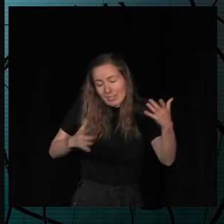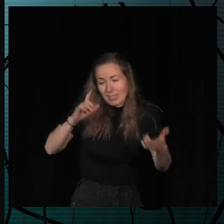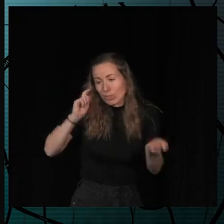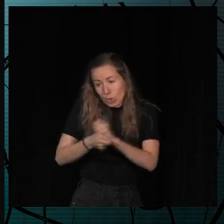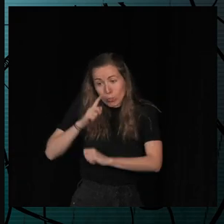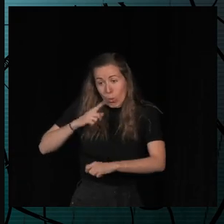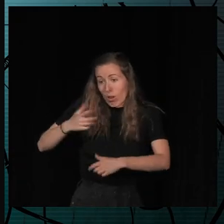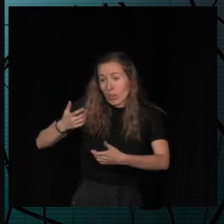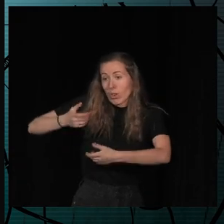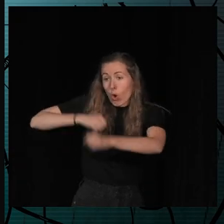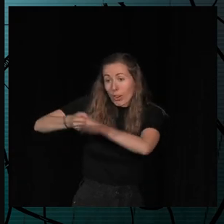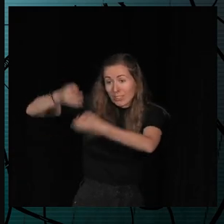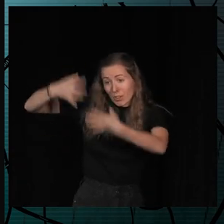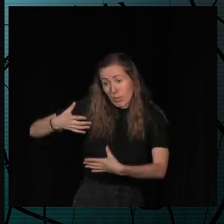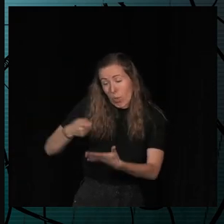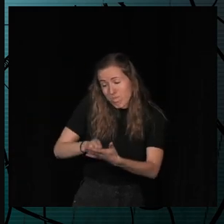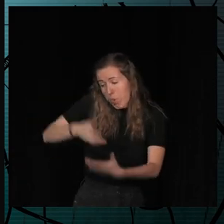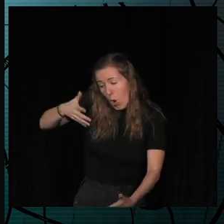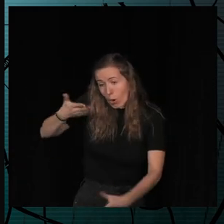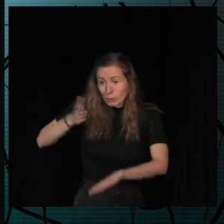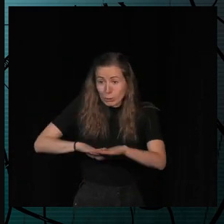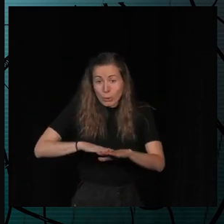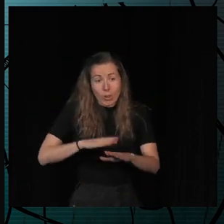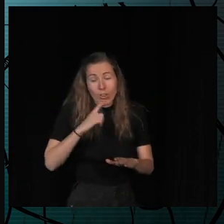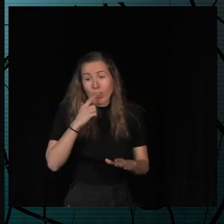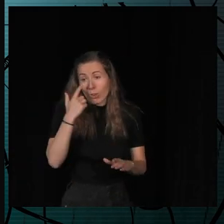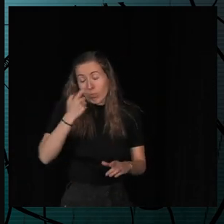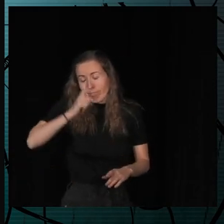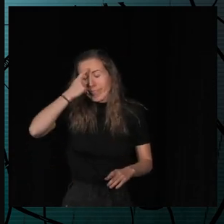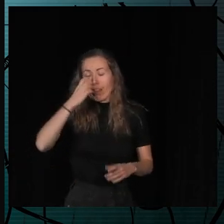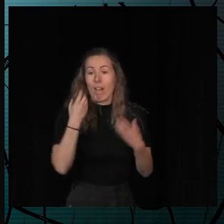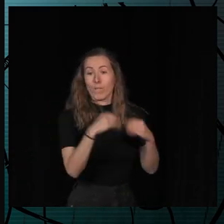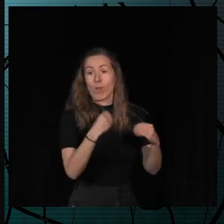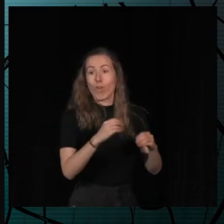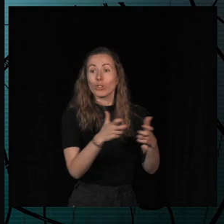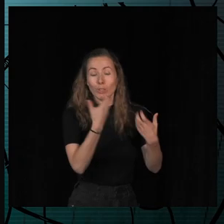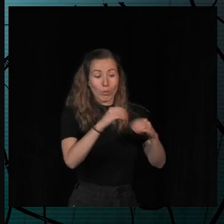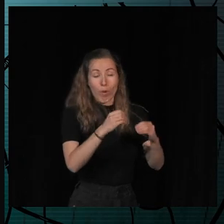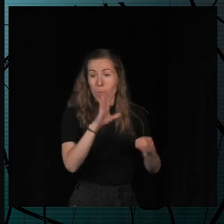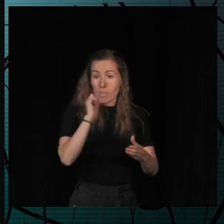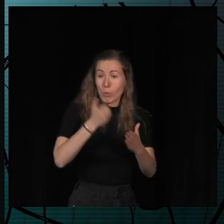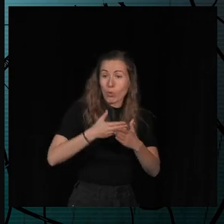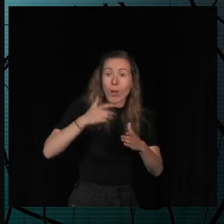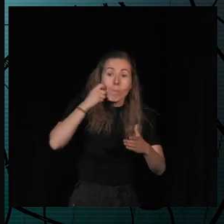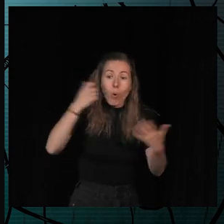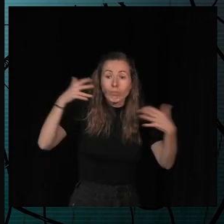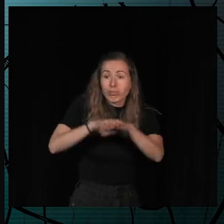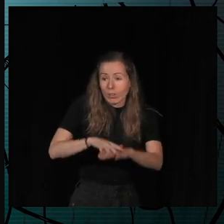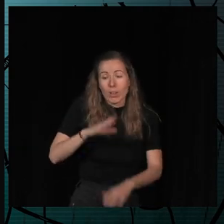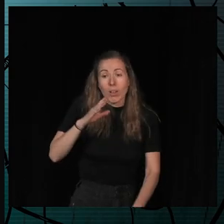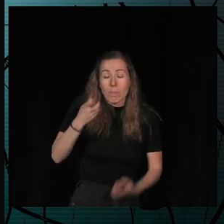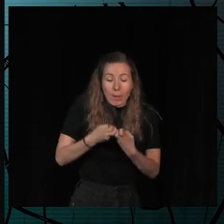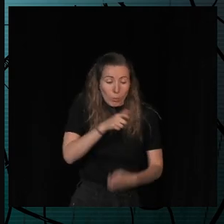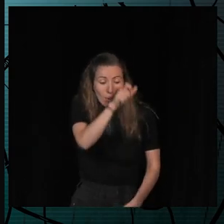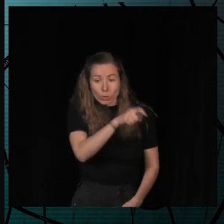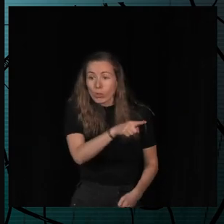coûte cher les événements et on s'est rendu compte qu'on vendait vachement bien les jeux vidéos sans forcément faire d'événements qui coûtaient cher et qui suffit d'un influenceur qu'on paye une fois avec